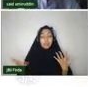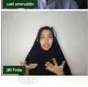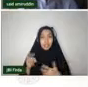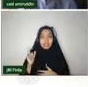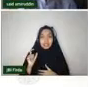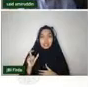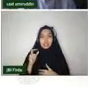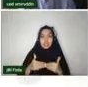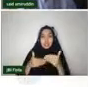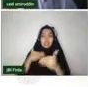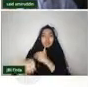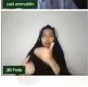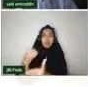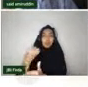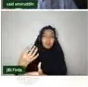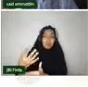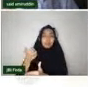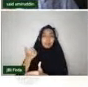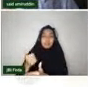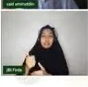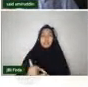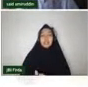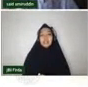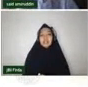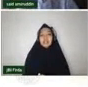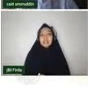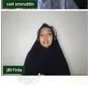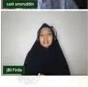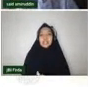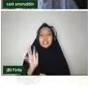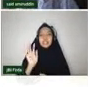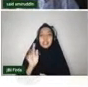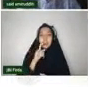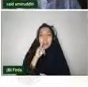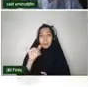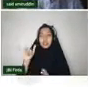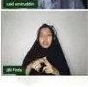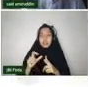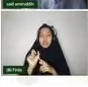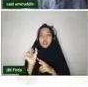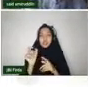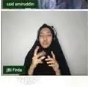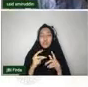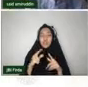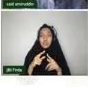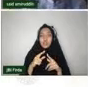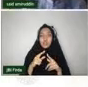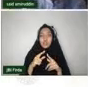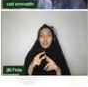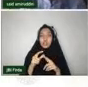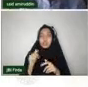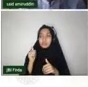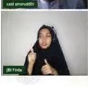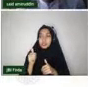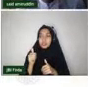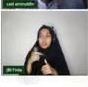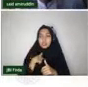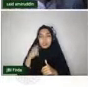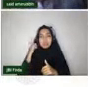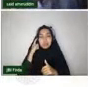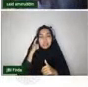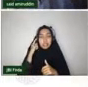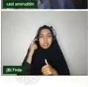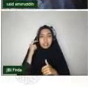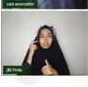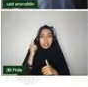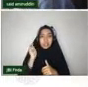langkah yang bisa kita lakukan. Nanti mungkin Pak Yanuar dan Bapak Ibu bisa, ya saya rasa juga ada yang